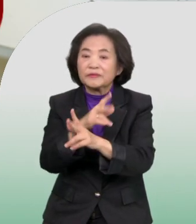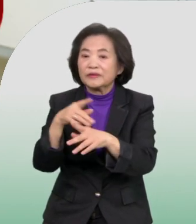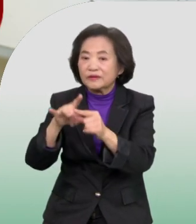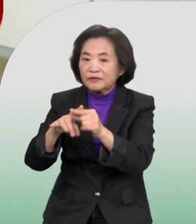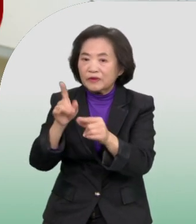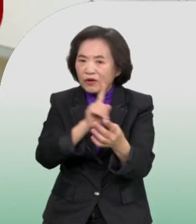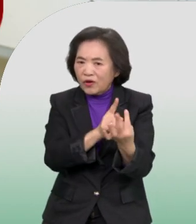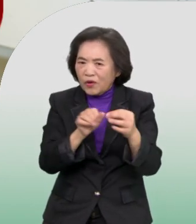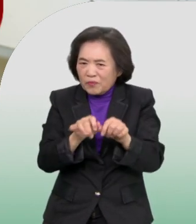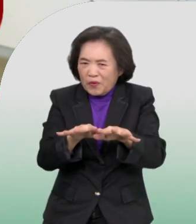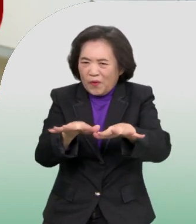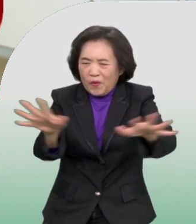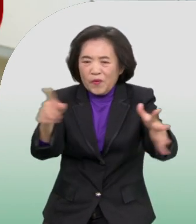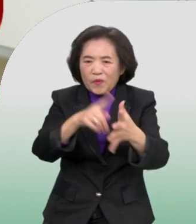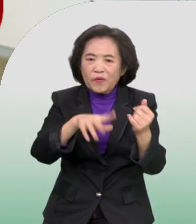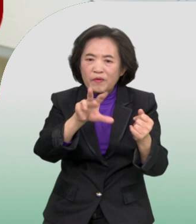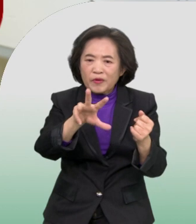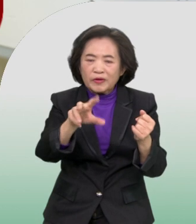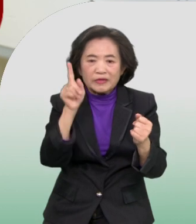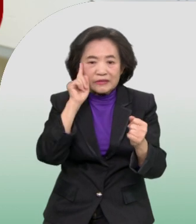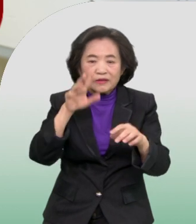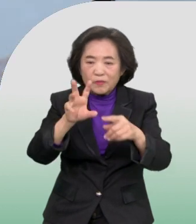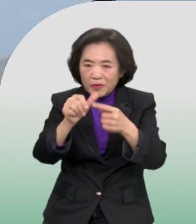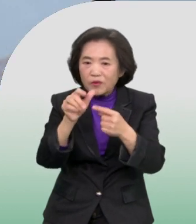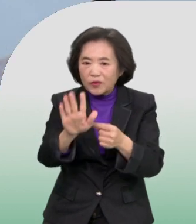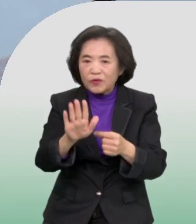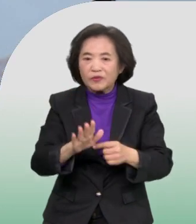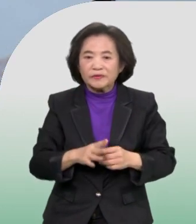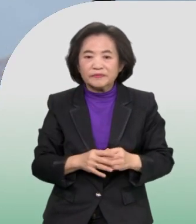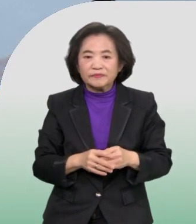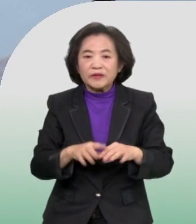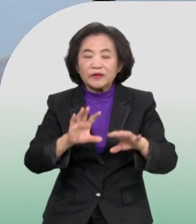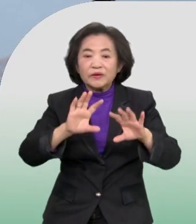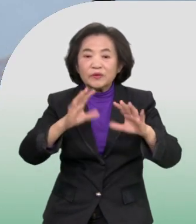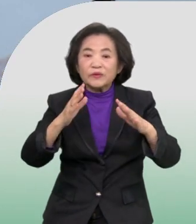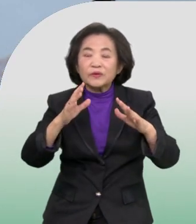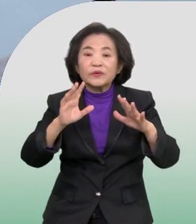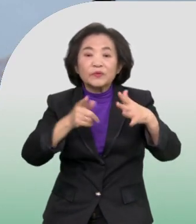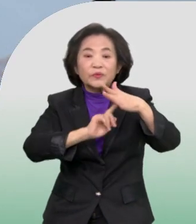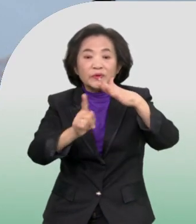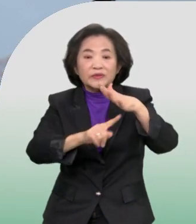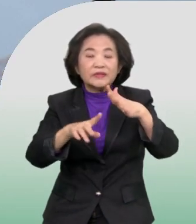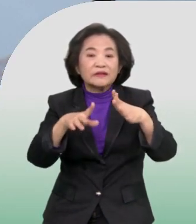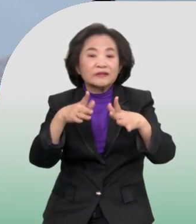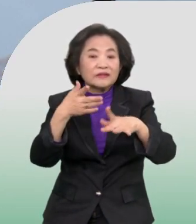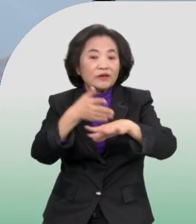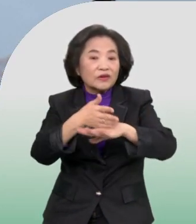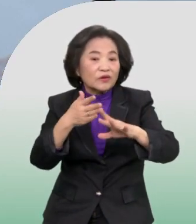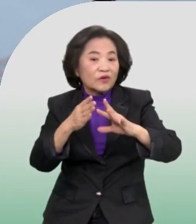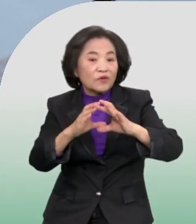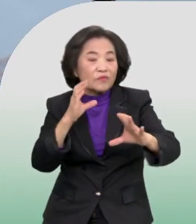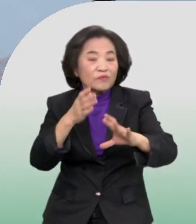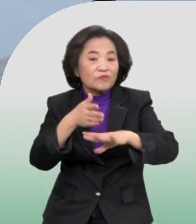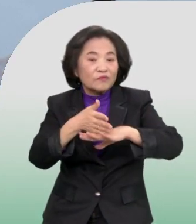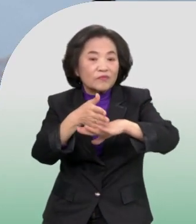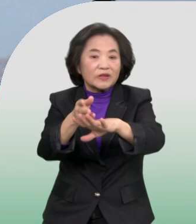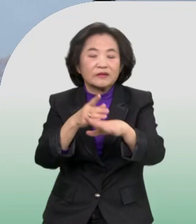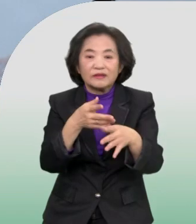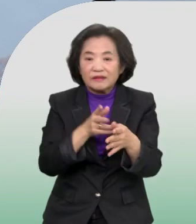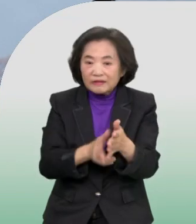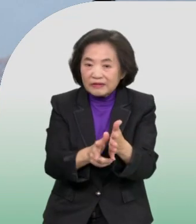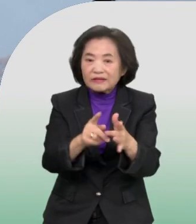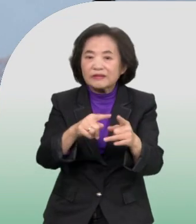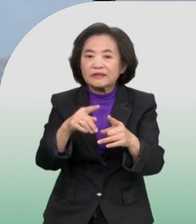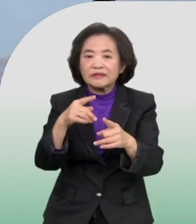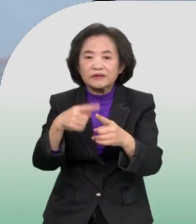站、88条路线都有85折的优惠。 国道客运或者是高铁、台铁的旅客，